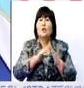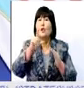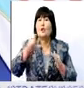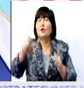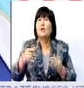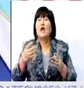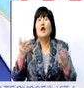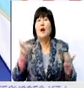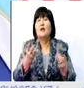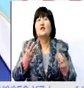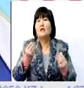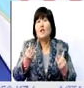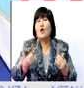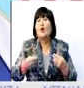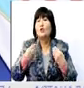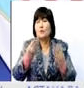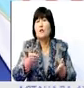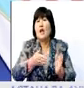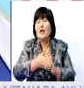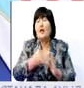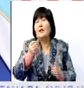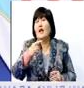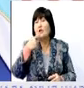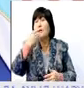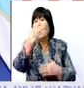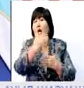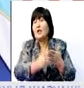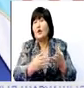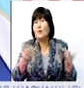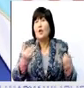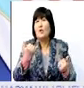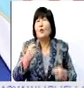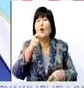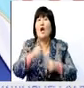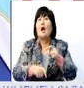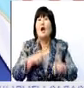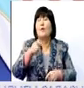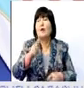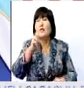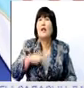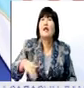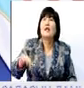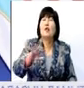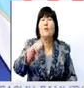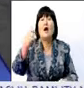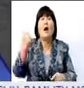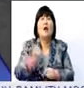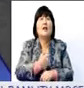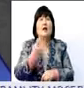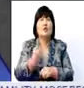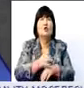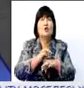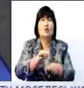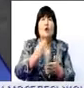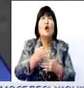қажеттіліктеріне жұмсалатын болады. Және тағы да атап кетуіміз қажет, бүгінгі марафон елімізде алғаш рет ұйымдастырылып отыр.